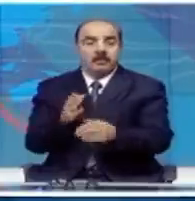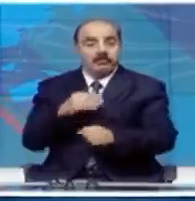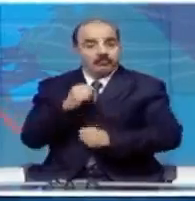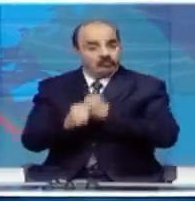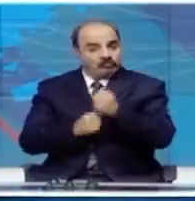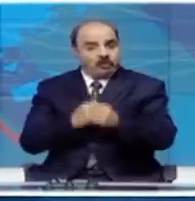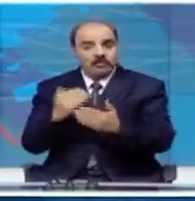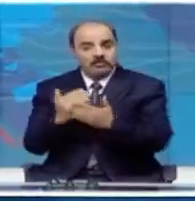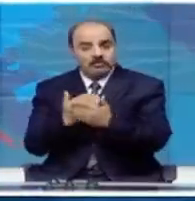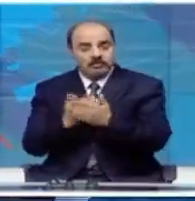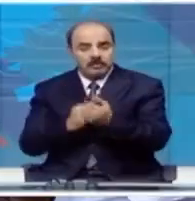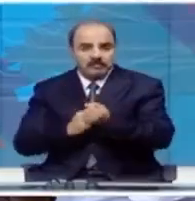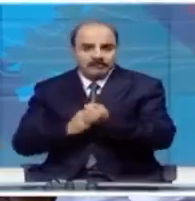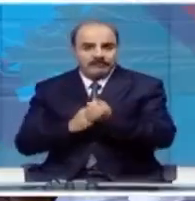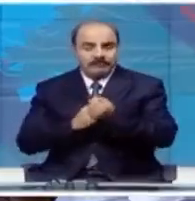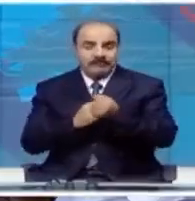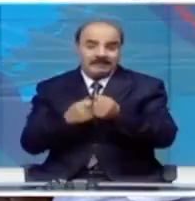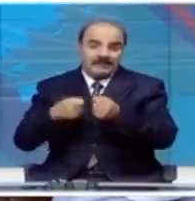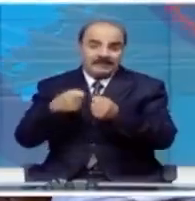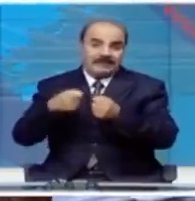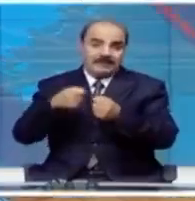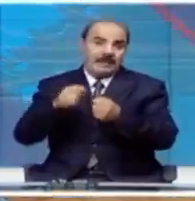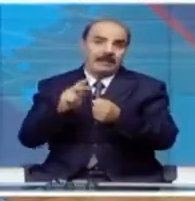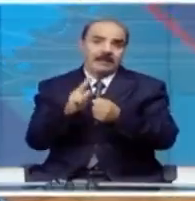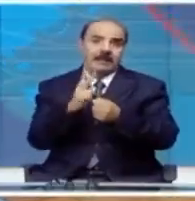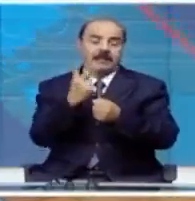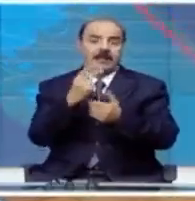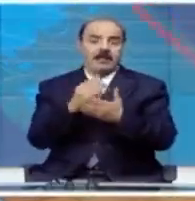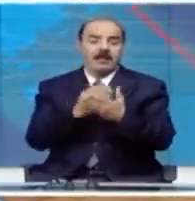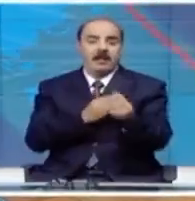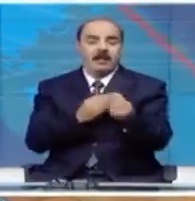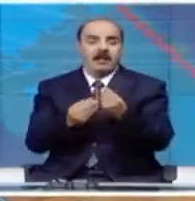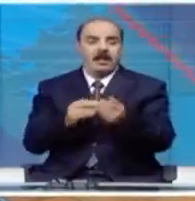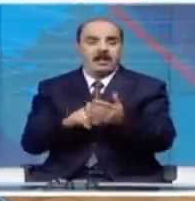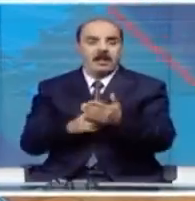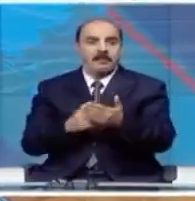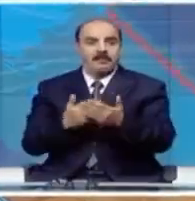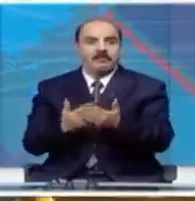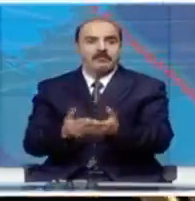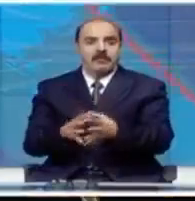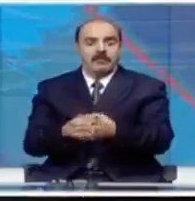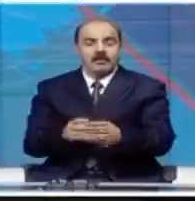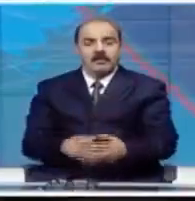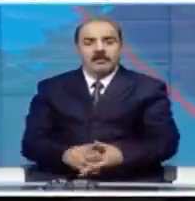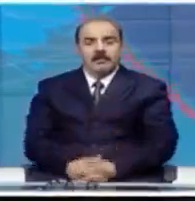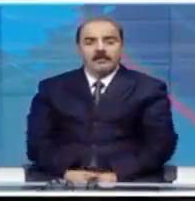العمل الجاري لدفع معدلات النمو الاقتصادي وزياده الدخل